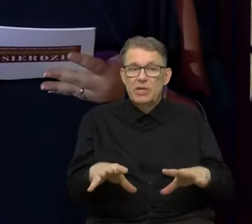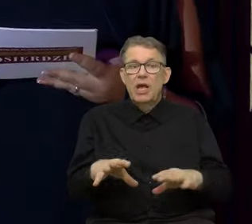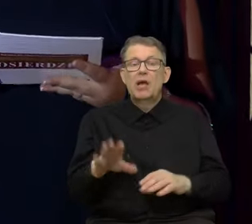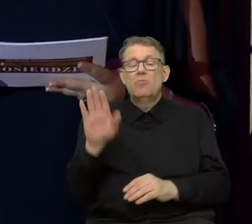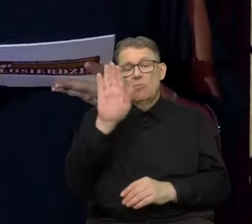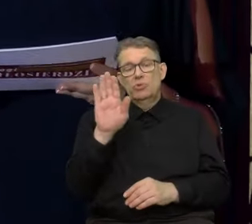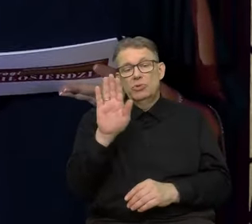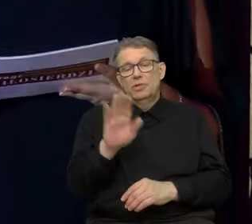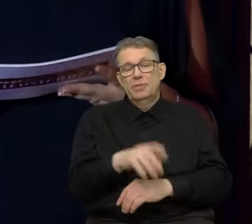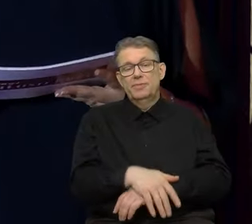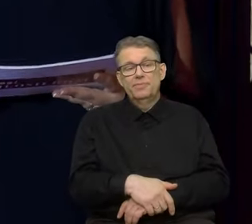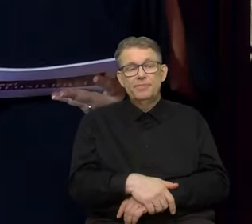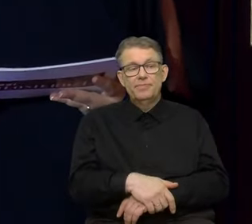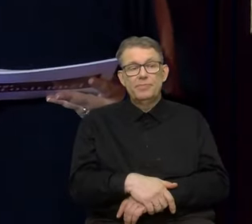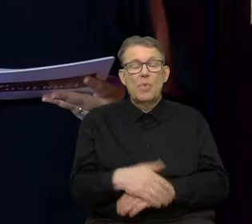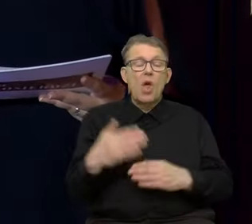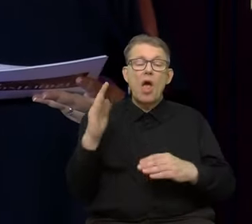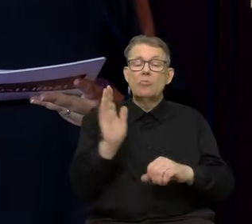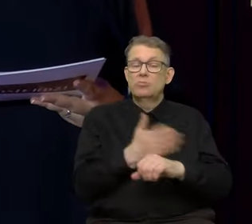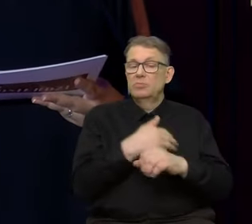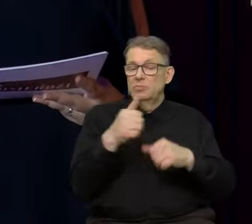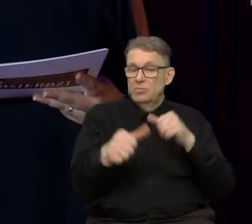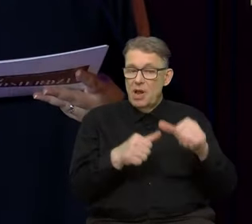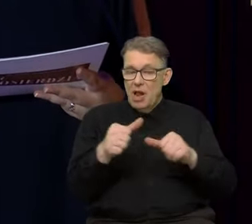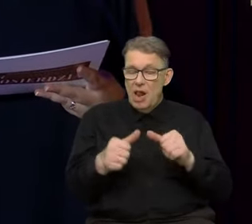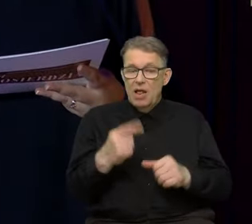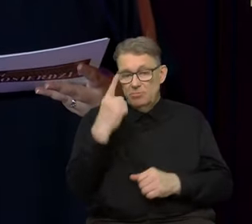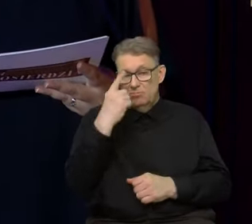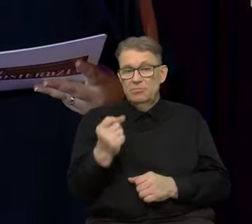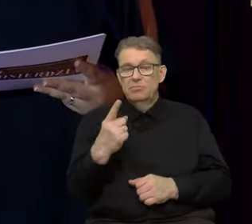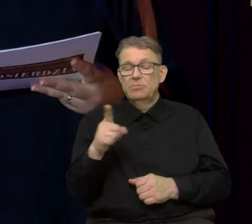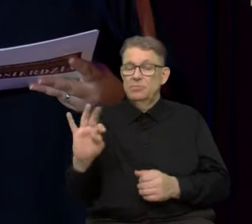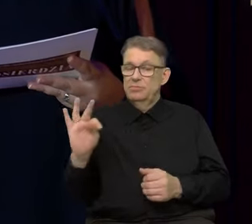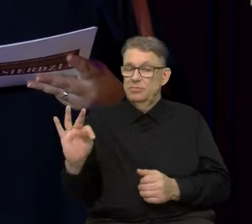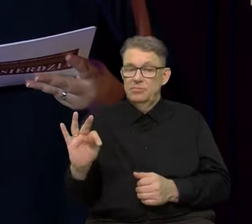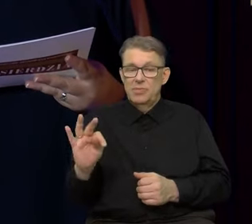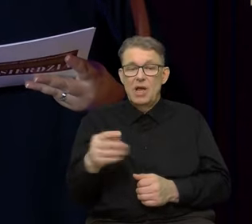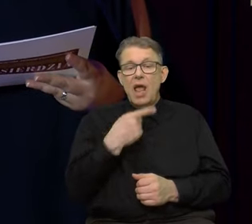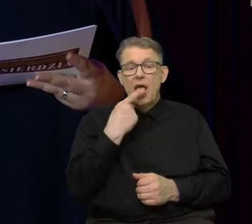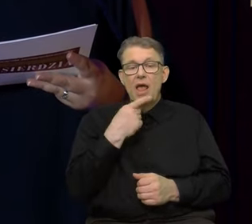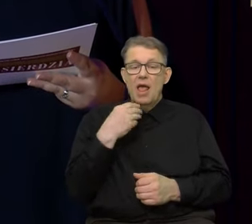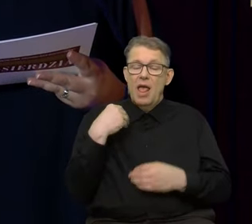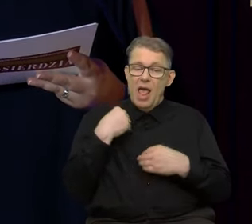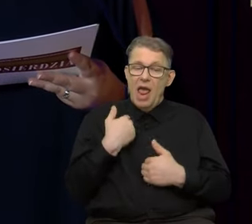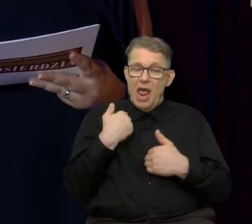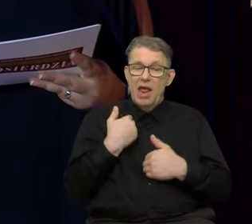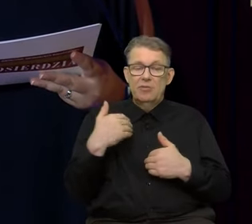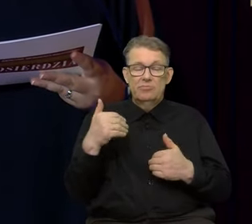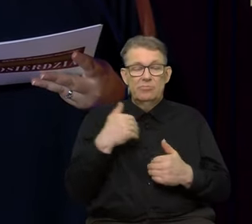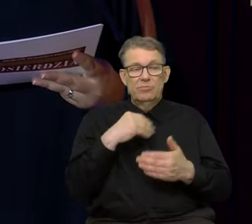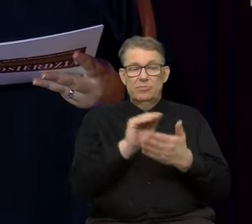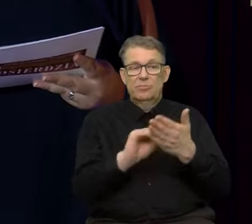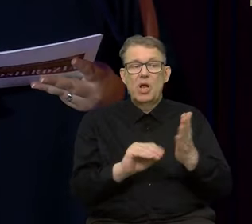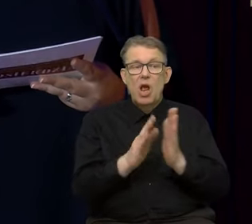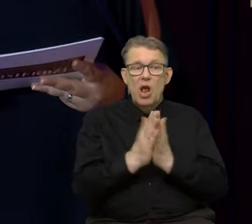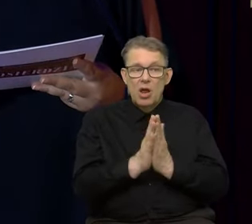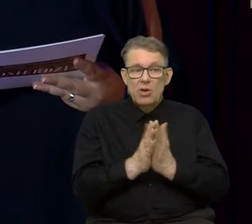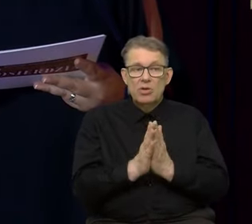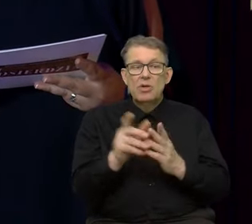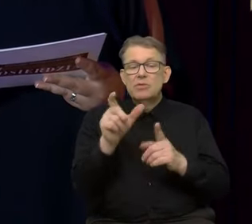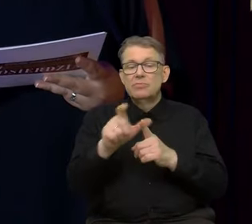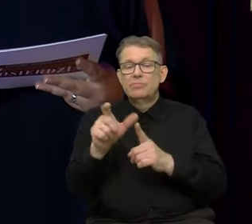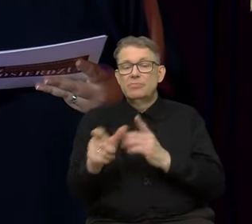Newsletter. W ostatnich latach z inicjatywy laureata w języku angielskim została wydana książka z